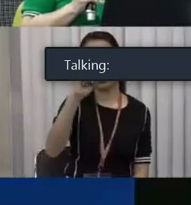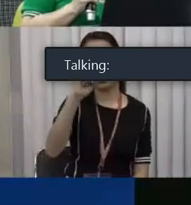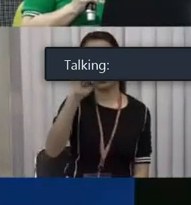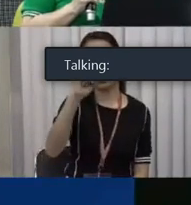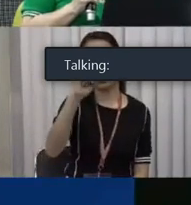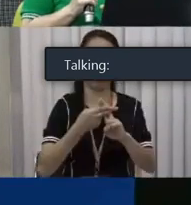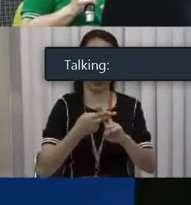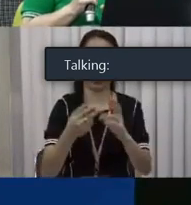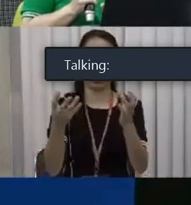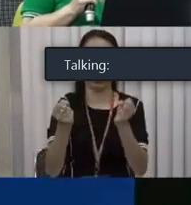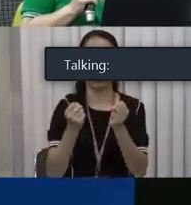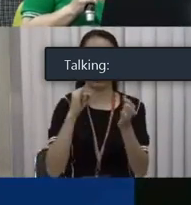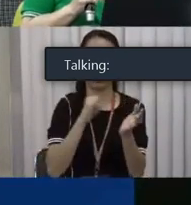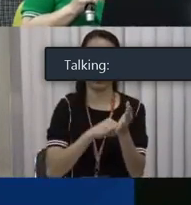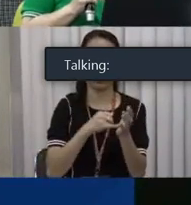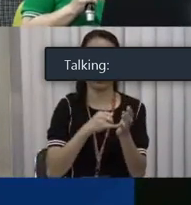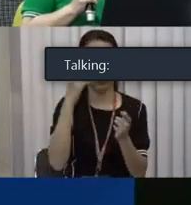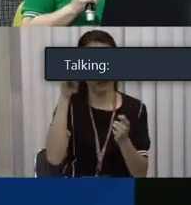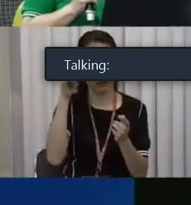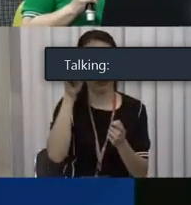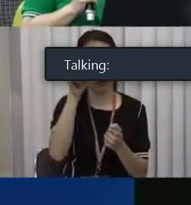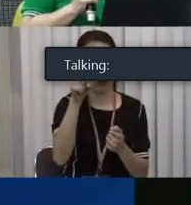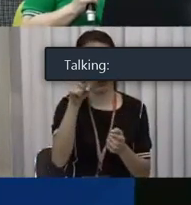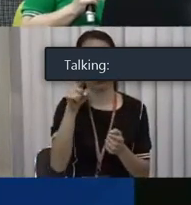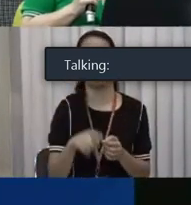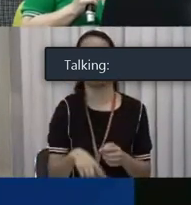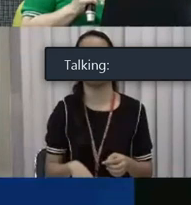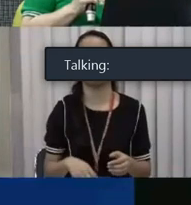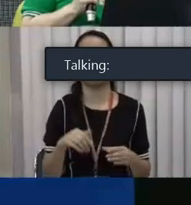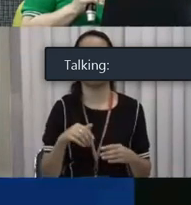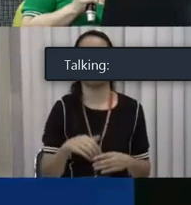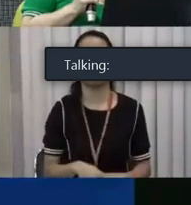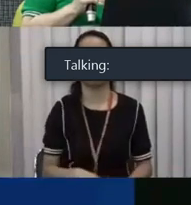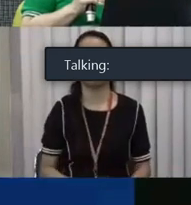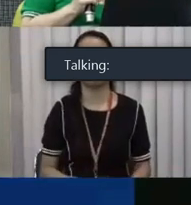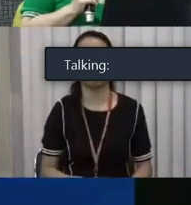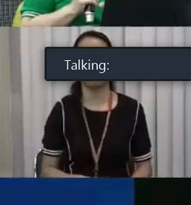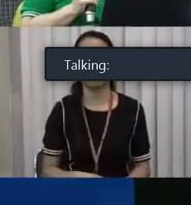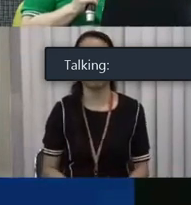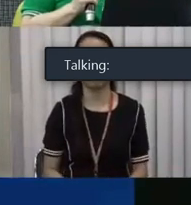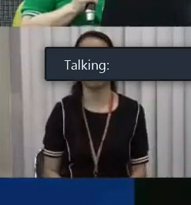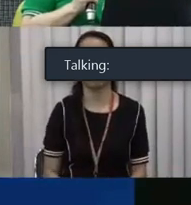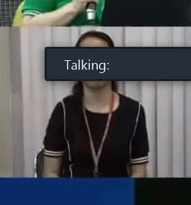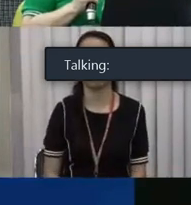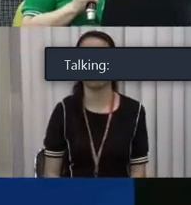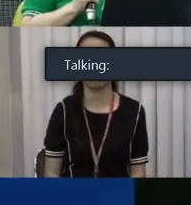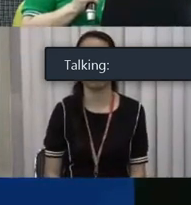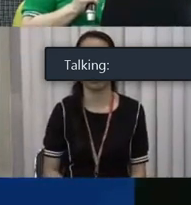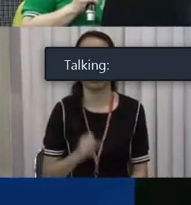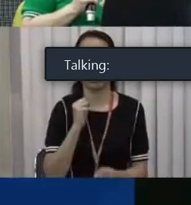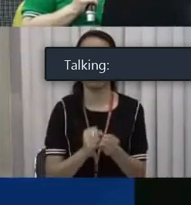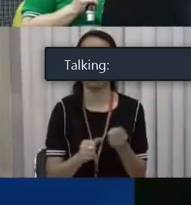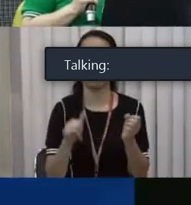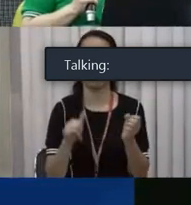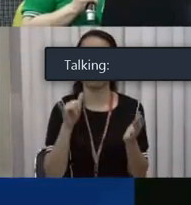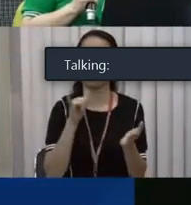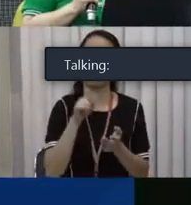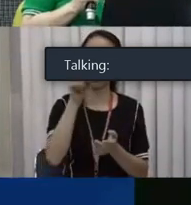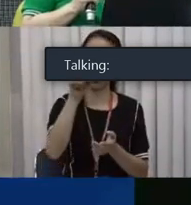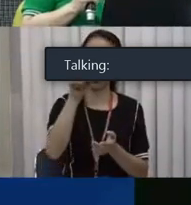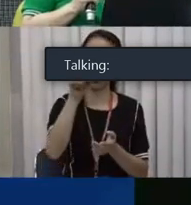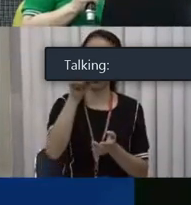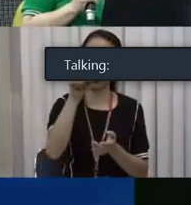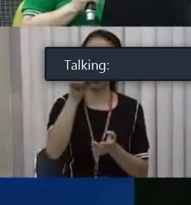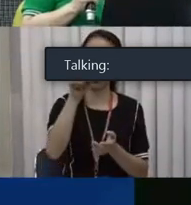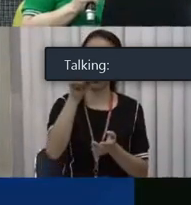possible before ka mosulod sa trabaho na ana ka ani para dili na gyud maka likay ang employer nga wa magud siya nihatag